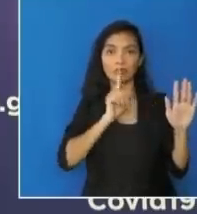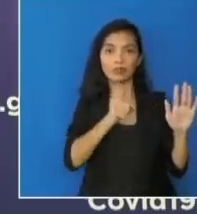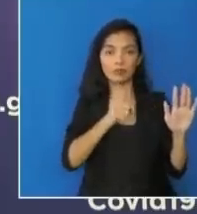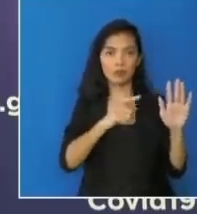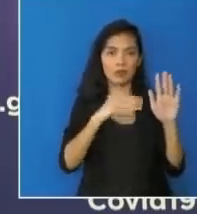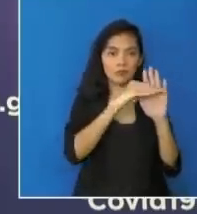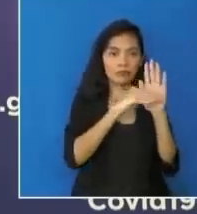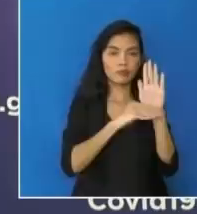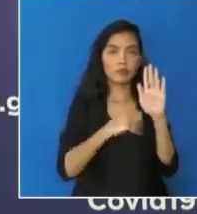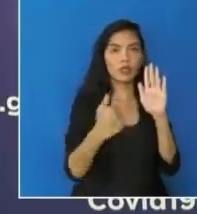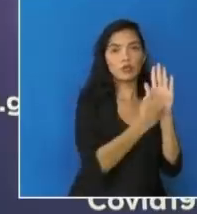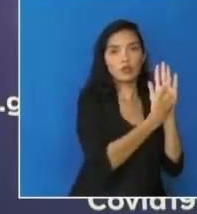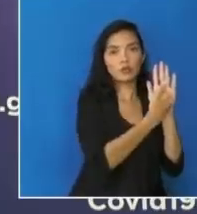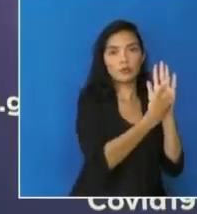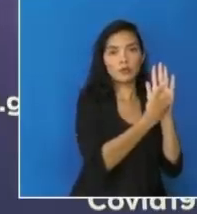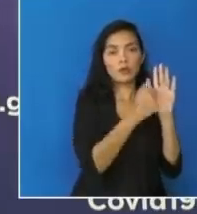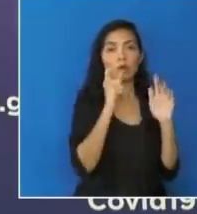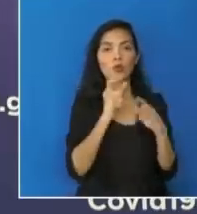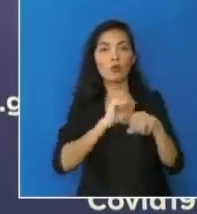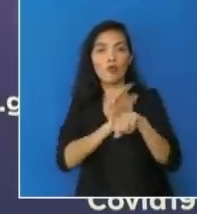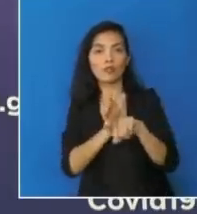membendung penyebaran COVID-19,